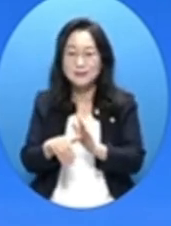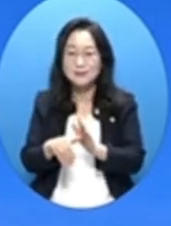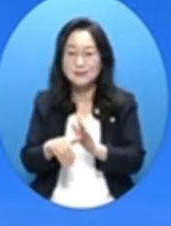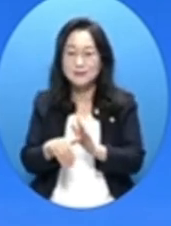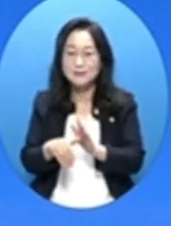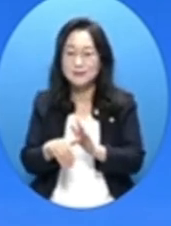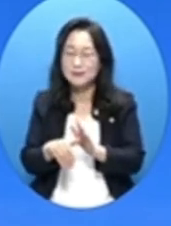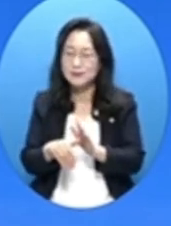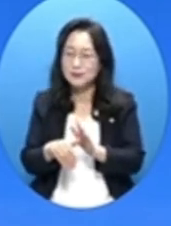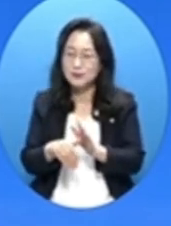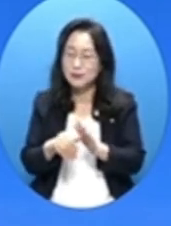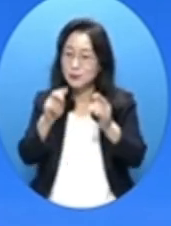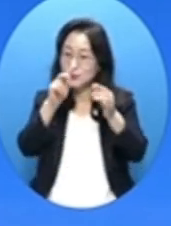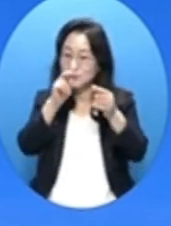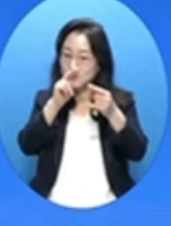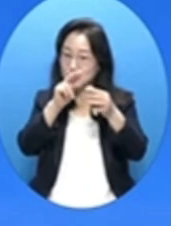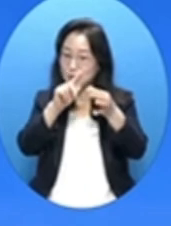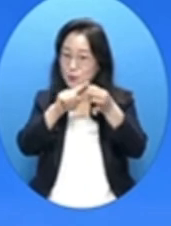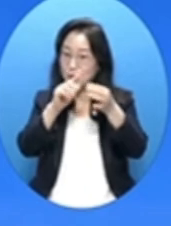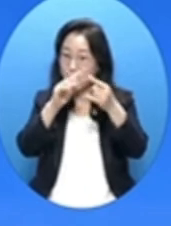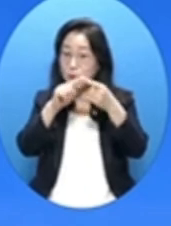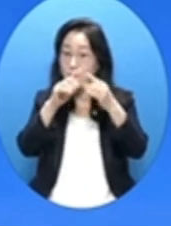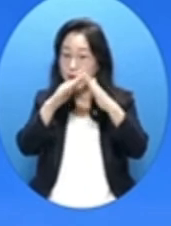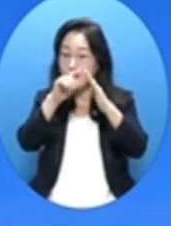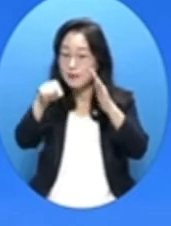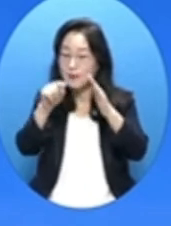돈이 많은 장로님이 계셨는데